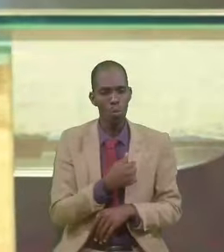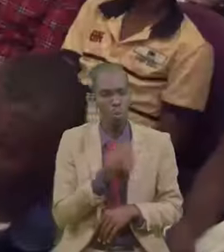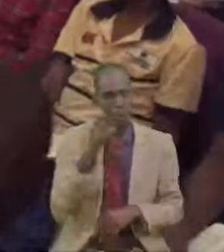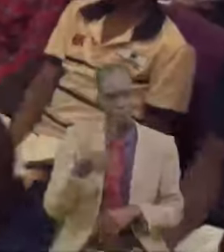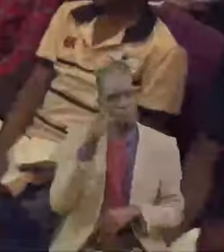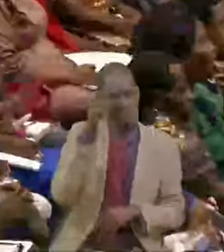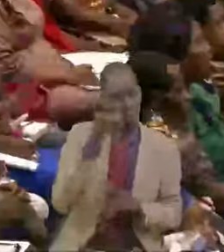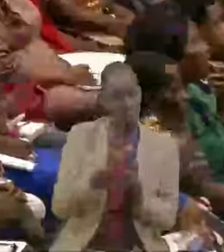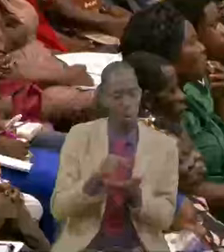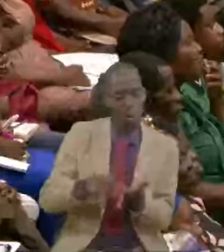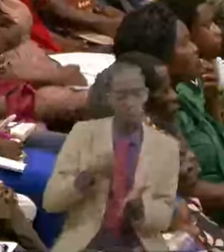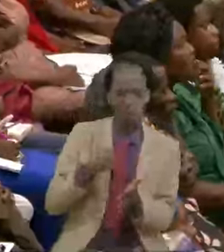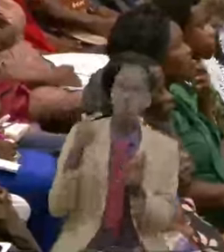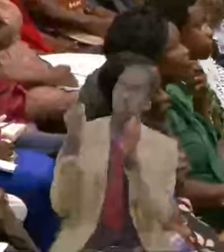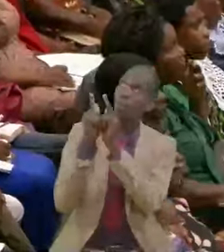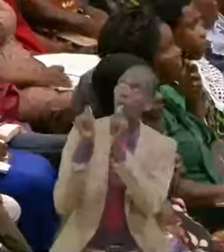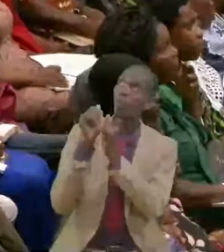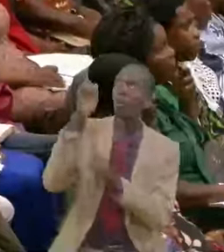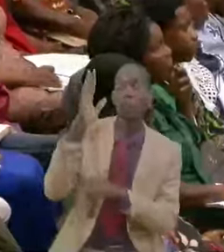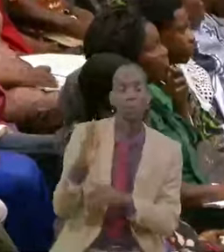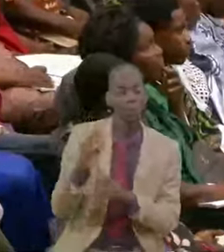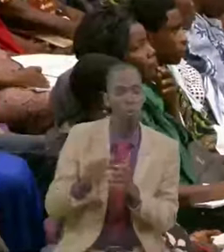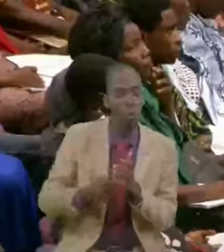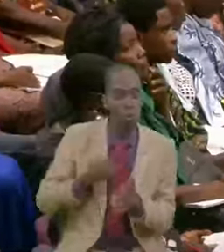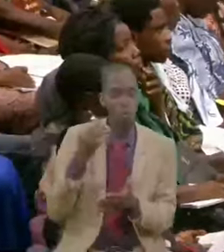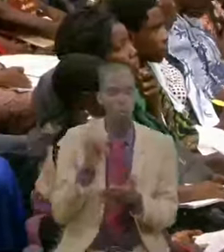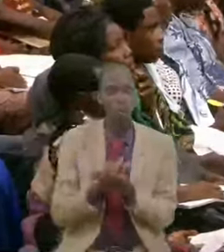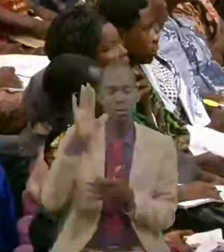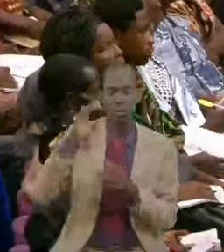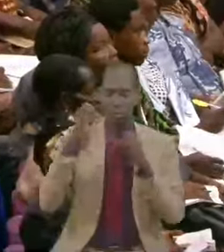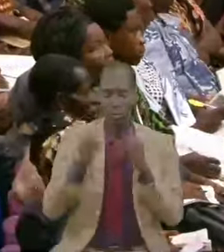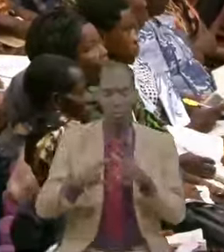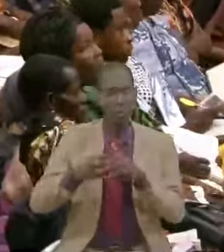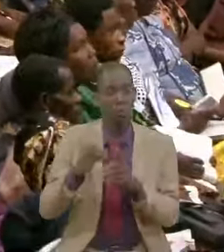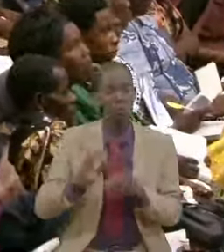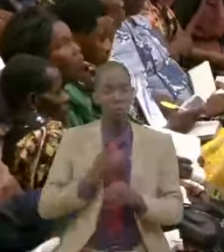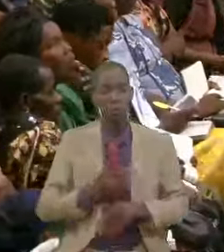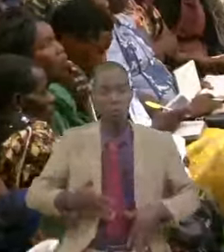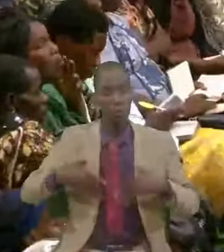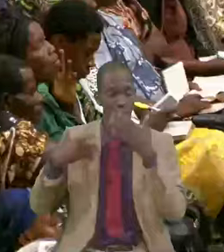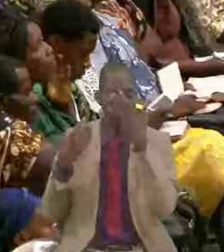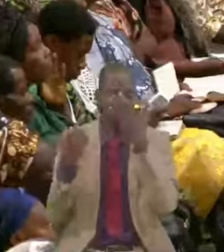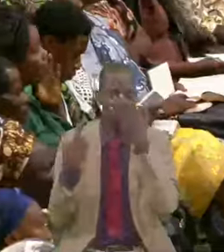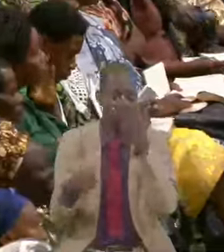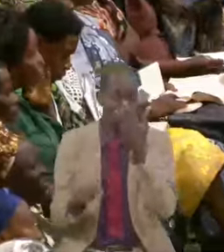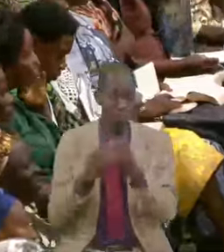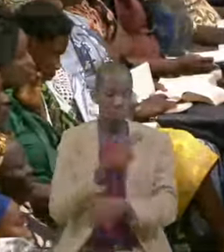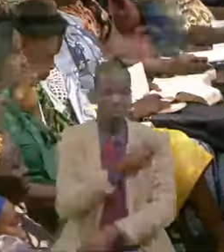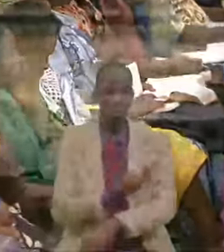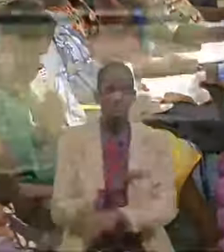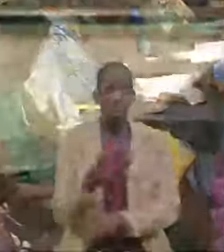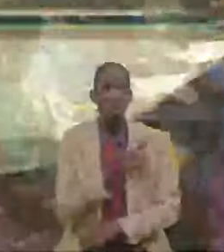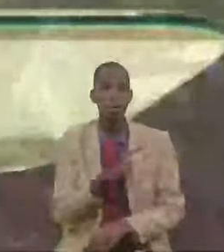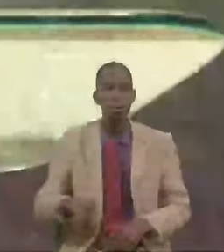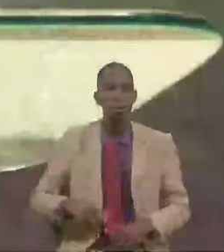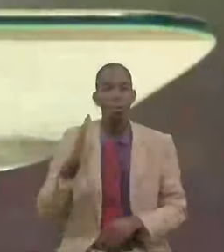que nous allons à Dieu, le moment de sa force commence d'agir dans notre vie. La force du Seigneur numéro 1 sera